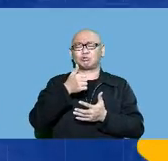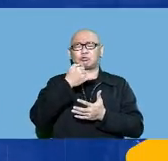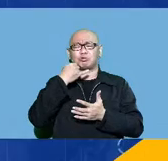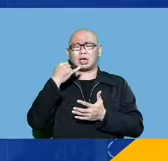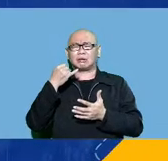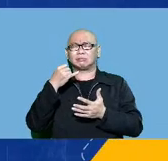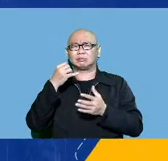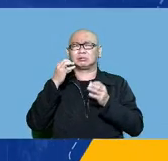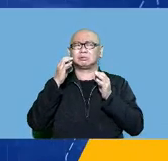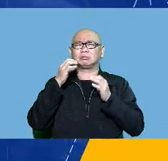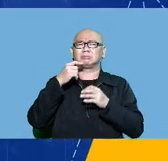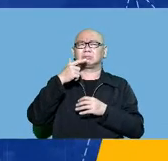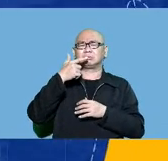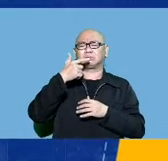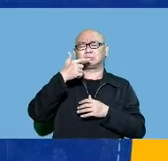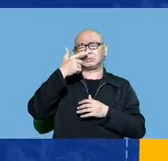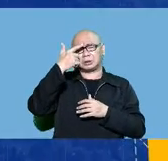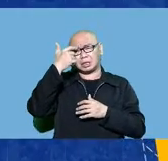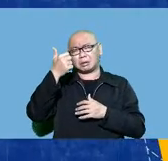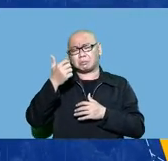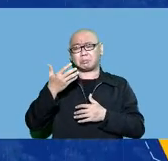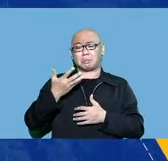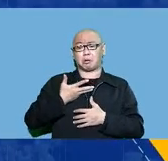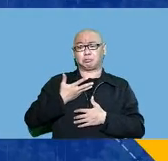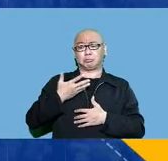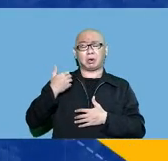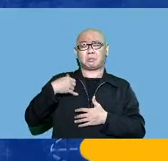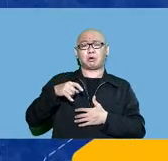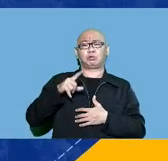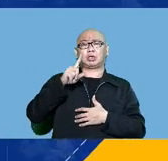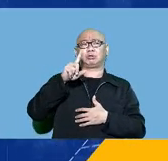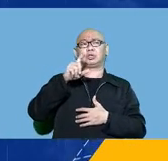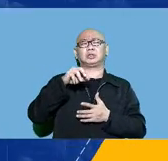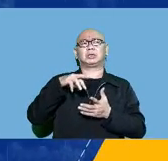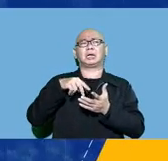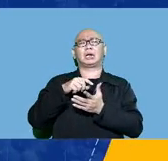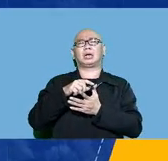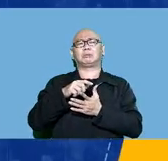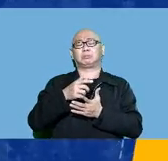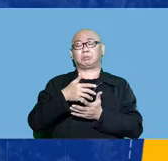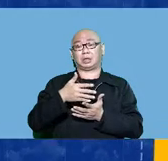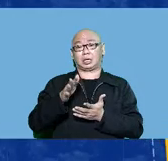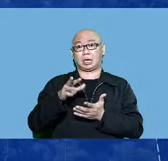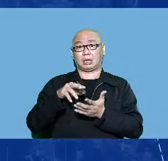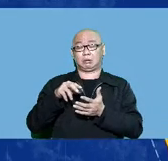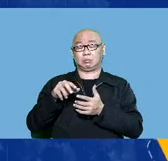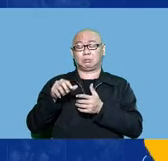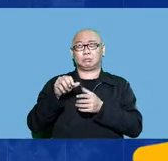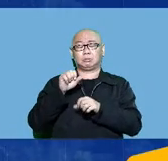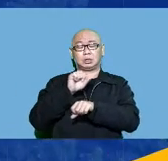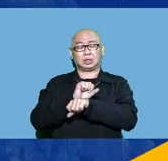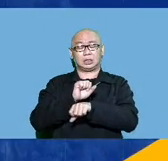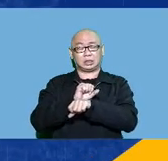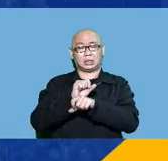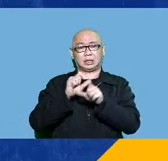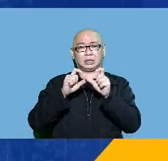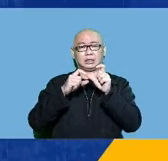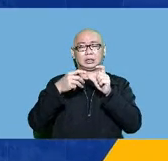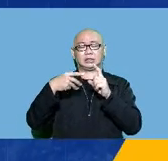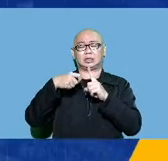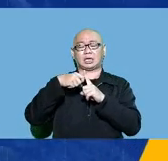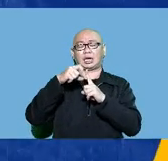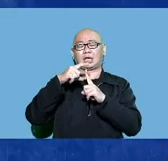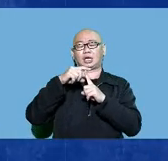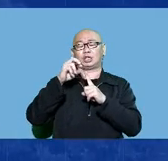dan kurang terampil, mau tidak mau, satu-satunya jalan mereka bekerja di sektor ekonomi